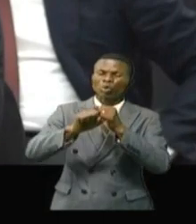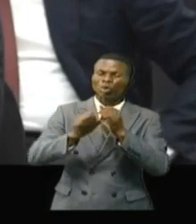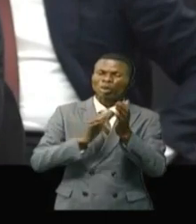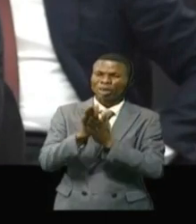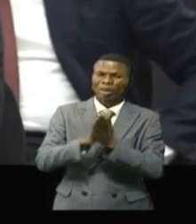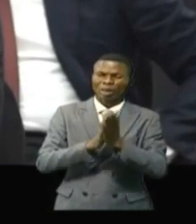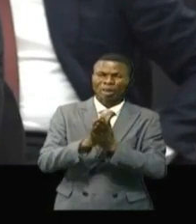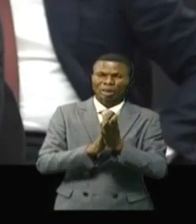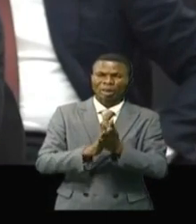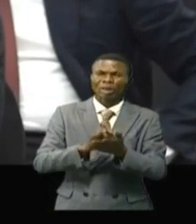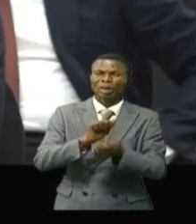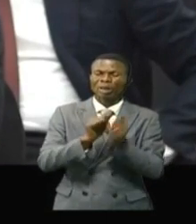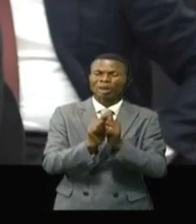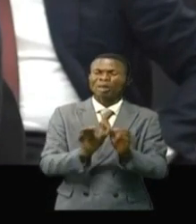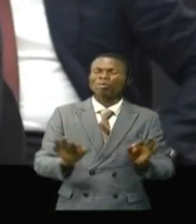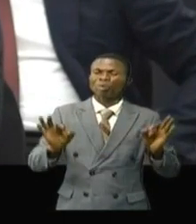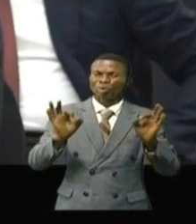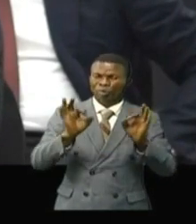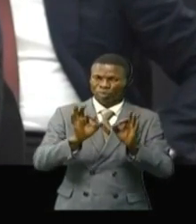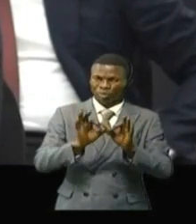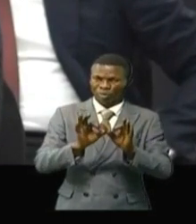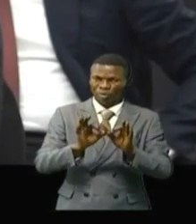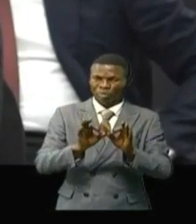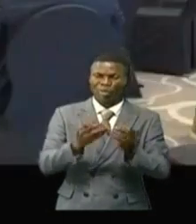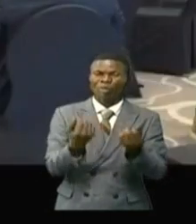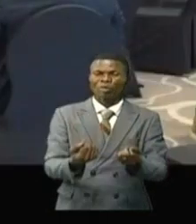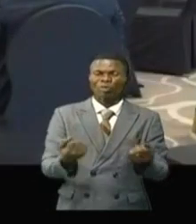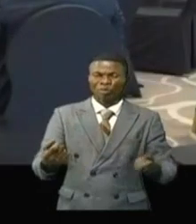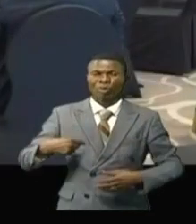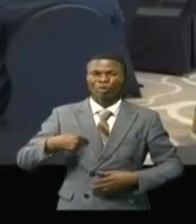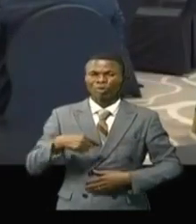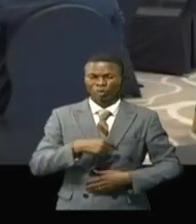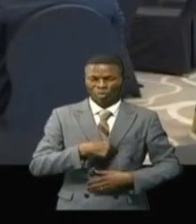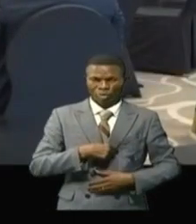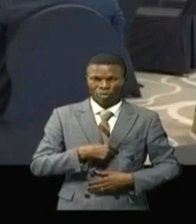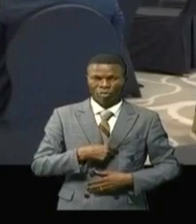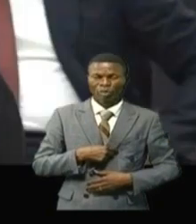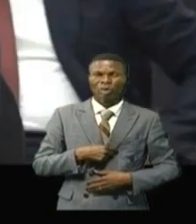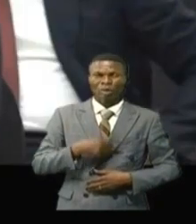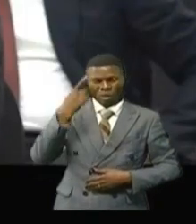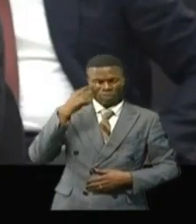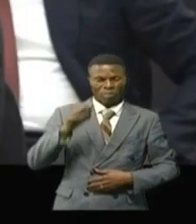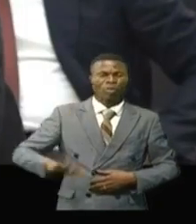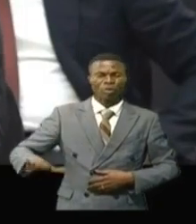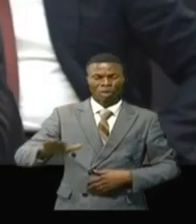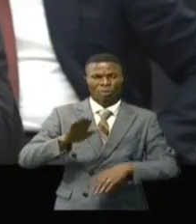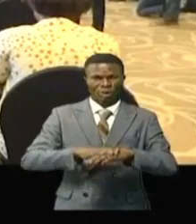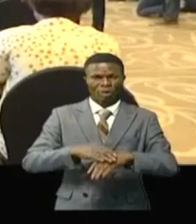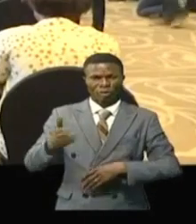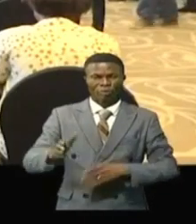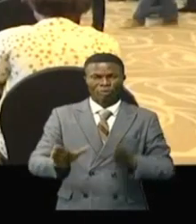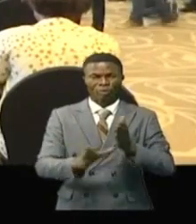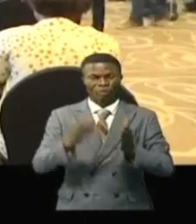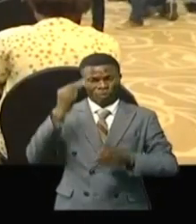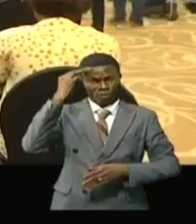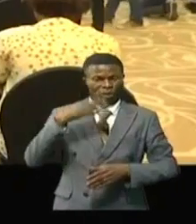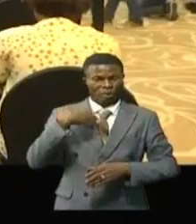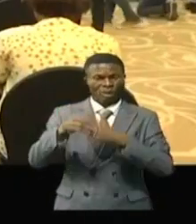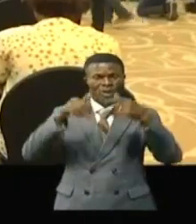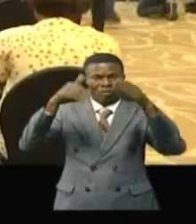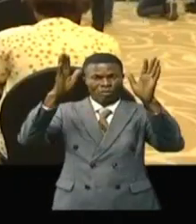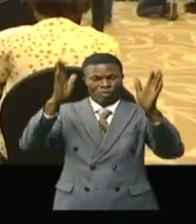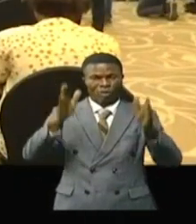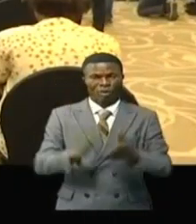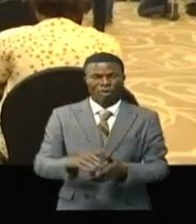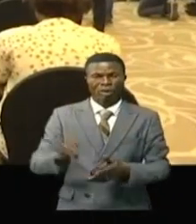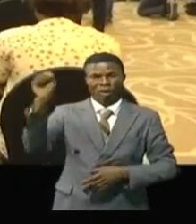les médias, parce que c'est ce qui façonne les enfants, c'est ce qui façonne la vie. Si pour le vice-ministre des Affaires étrangères de la